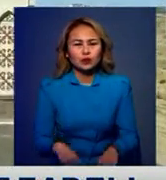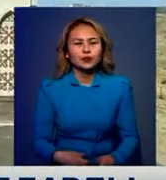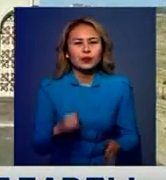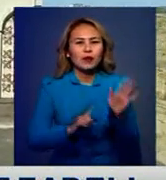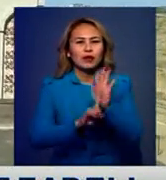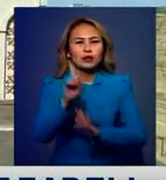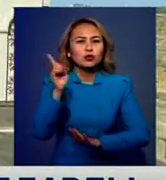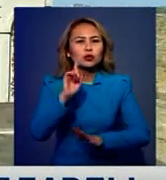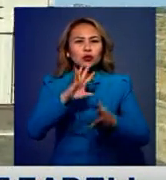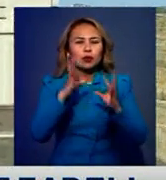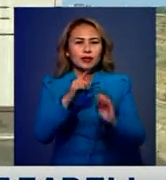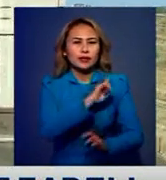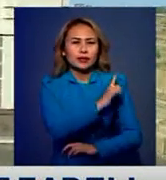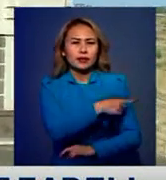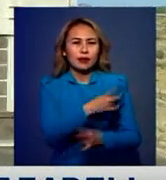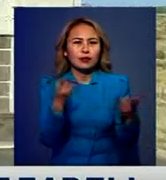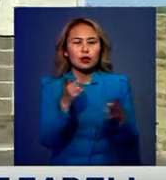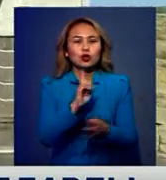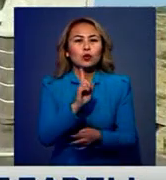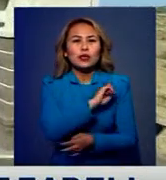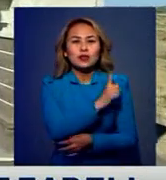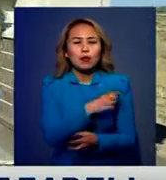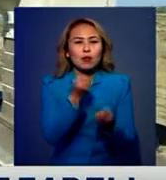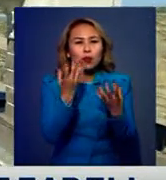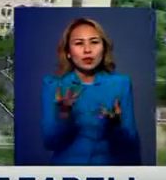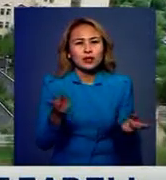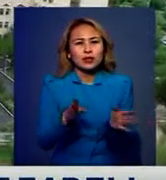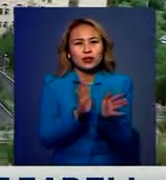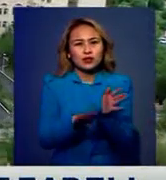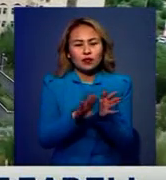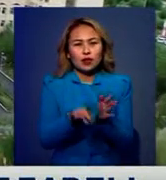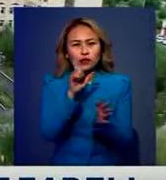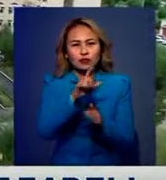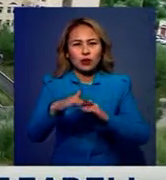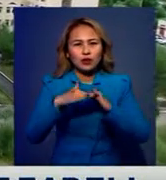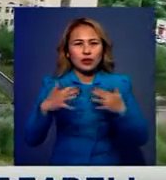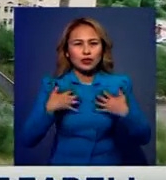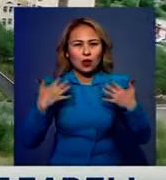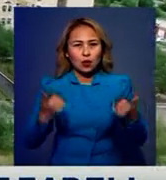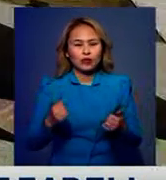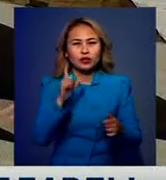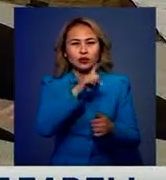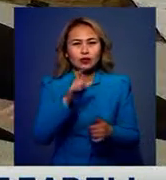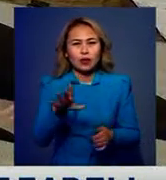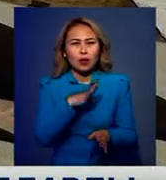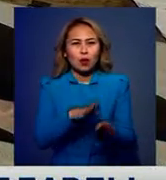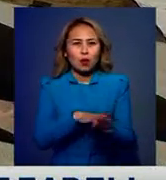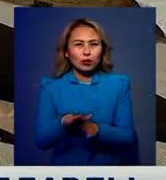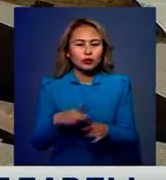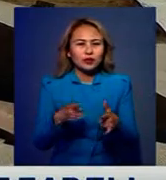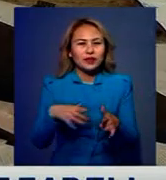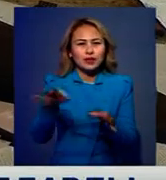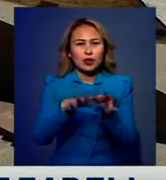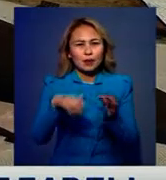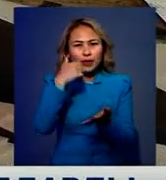Қадамды қарыштату үшін қажыр керек, ал қайратты болудың қарапайым ғана қағидасы бар. Ол елдің саулығы, ұлттың бүтіндігі. Аймақ басшылығы мұны жақсы